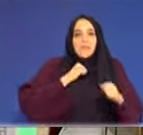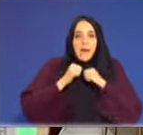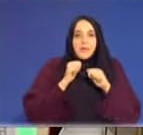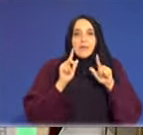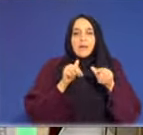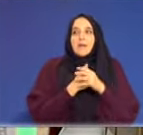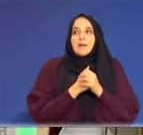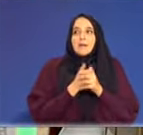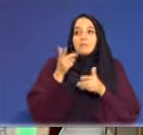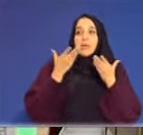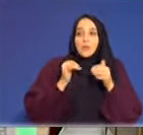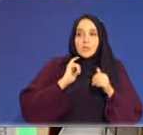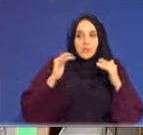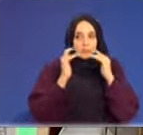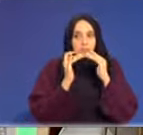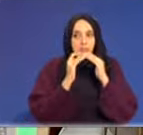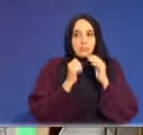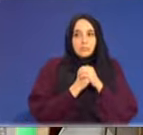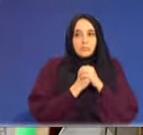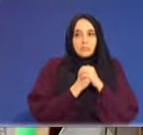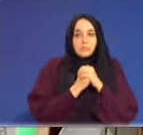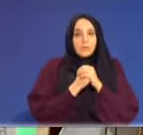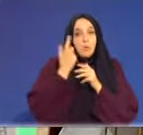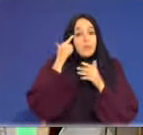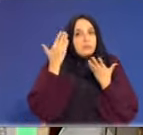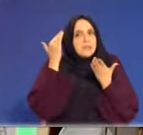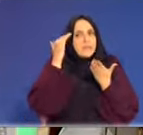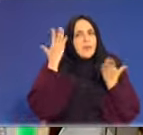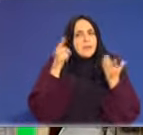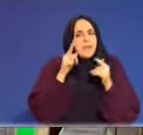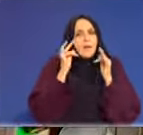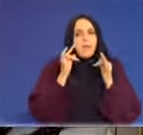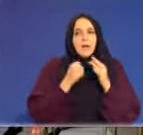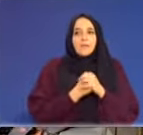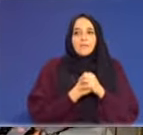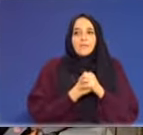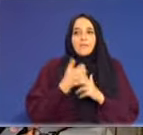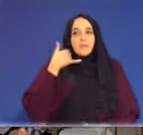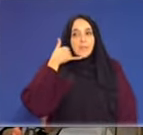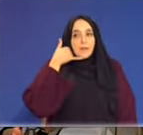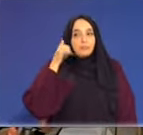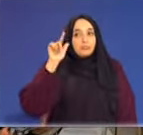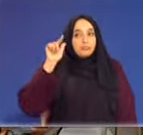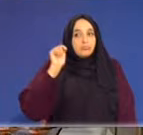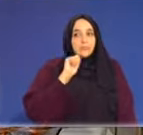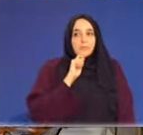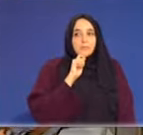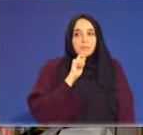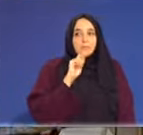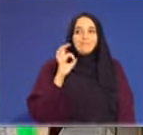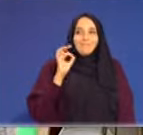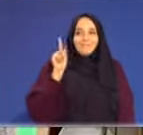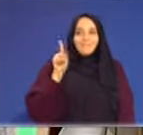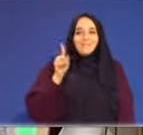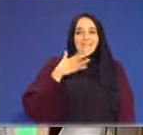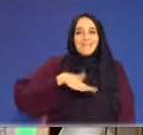بها السيدة نعيمة لنرى في مجريات هذه القضية. نعيمة أنت موجودة معنا؟ ألو، السلام